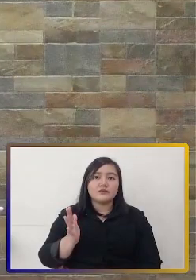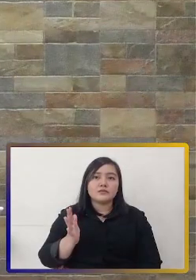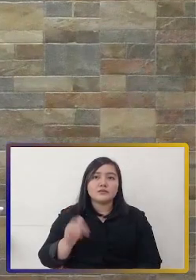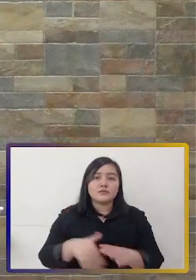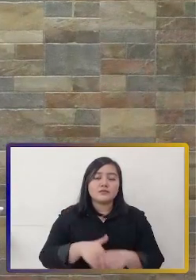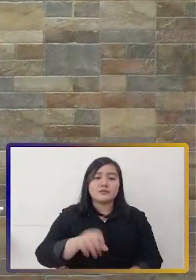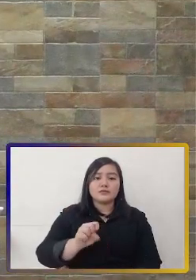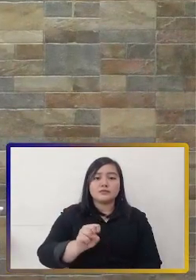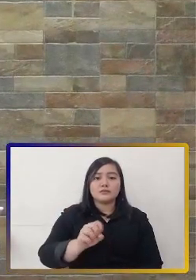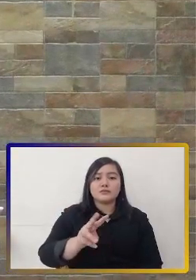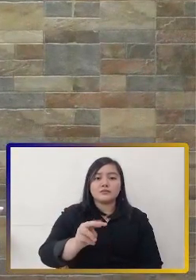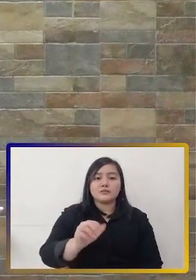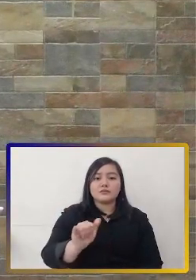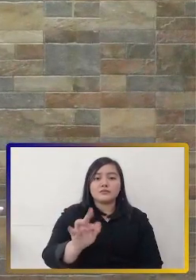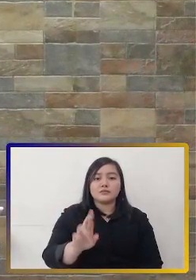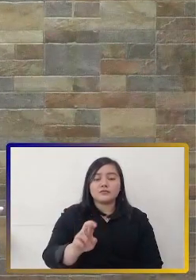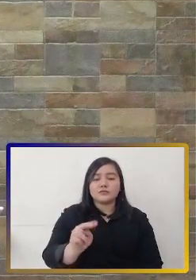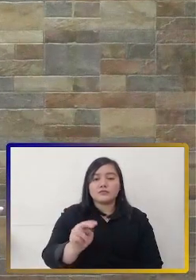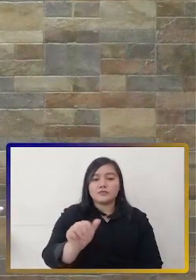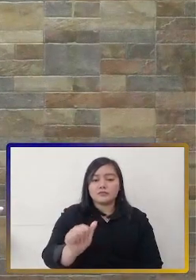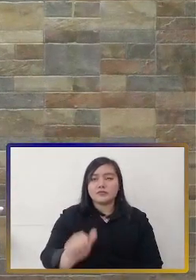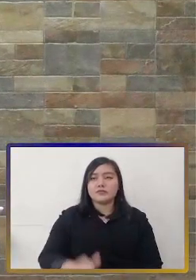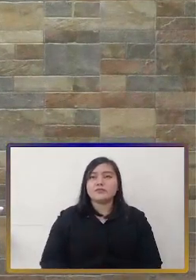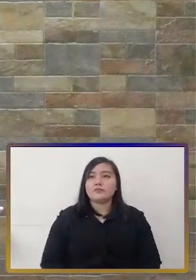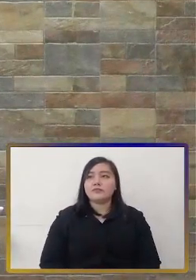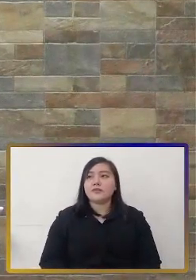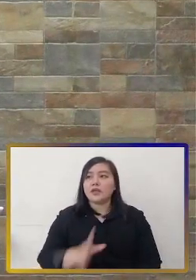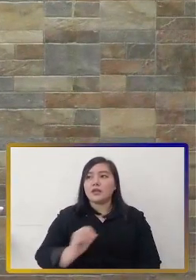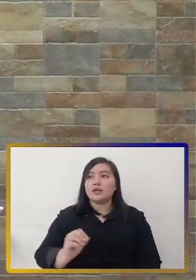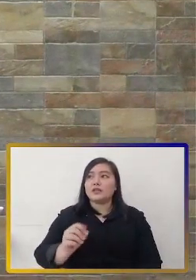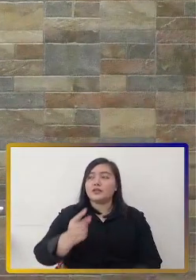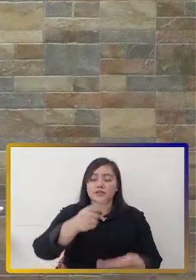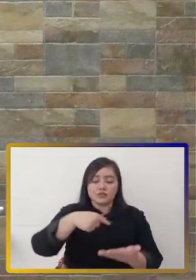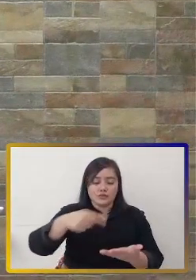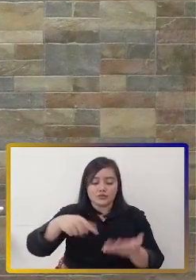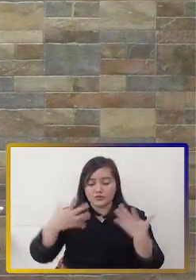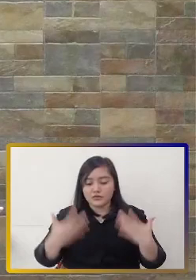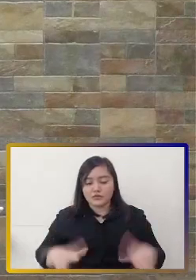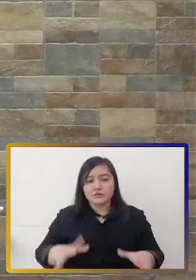at Philippi. And ito pong kanyang sinulat,